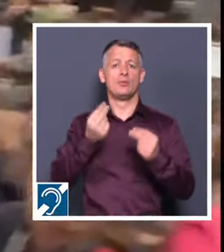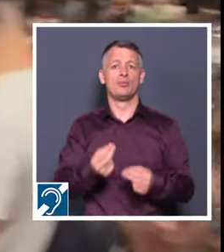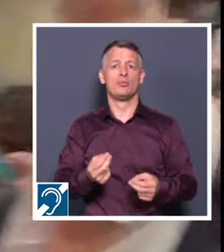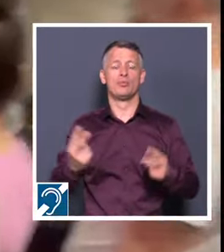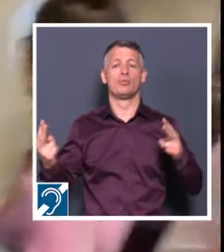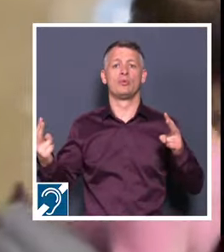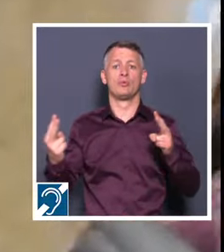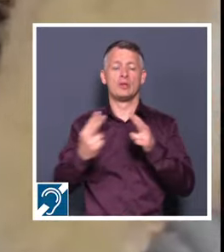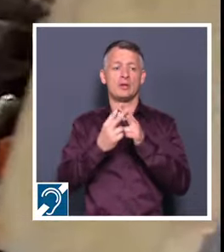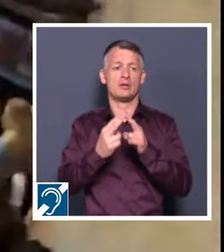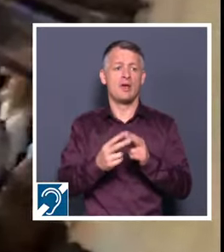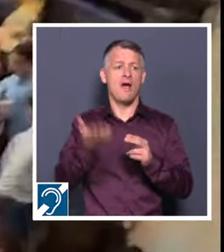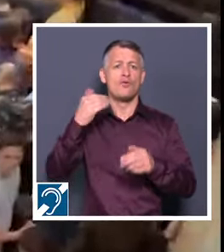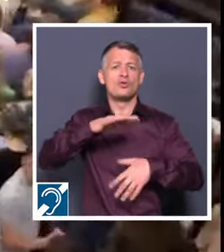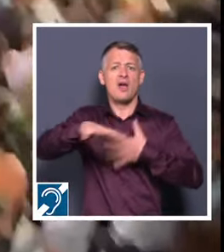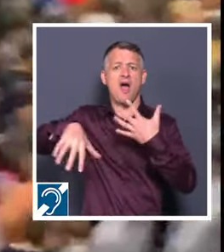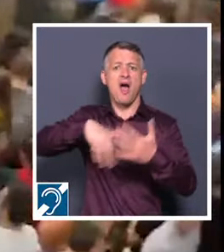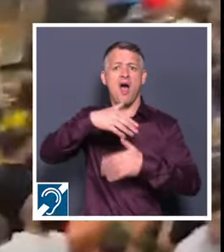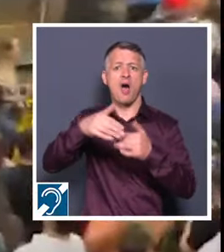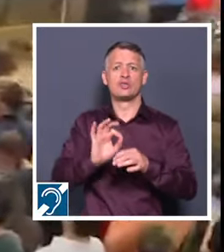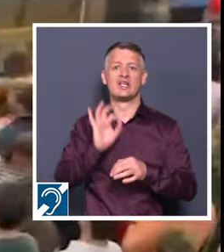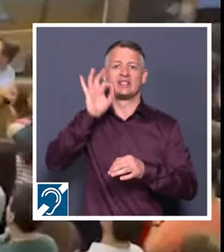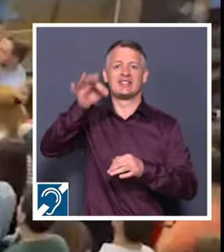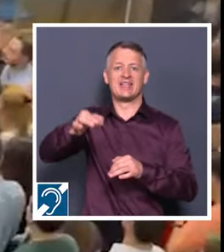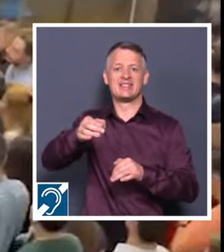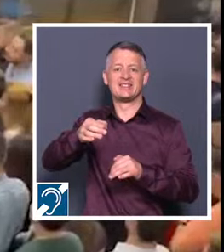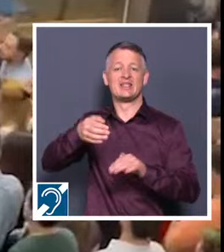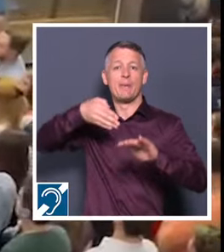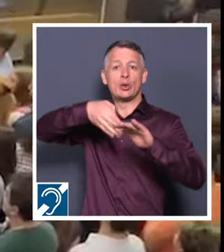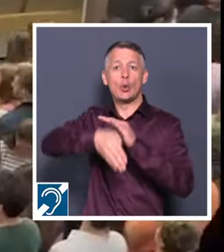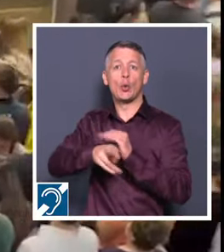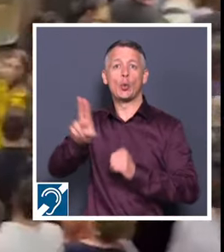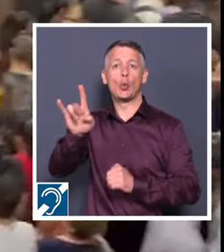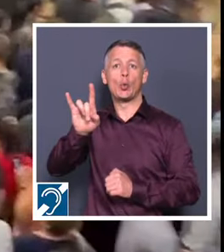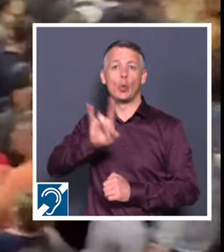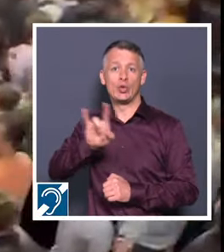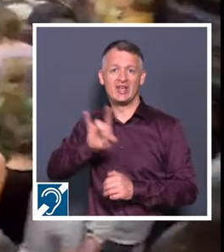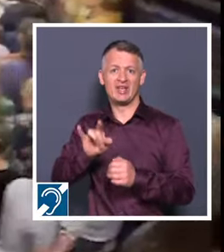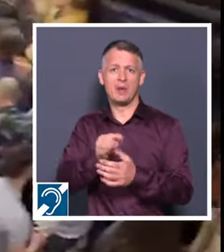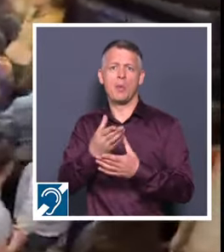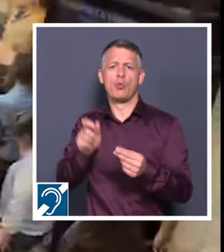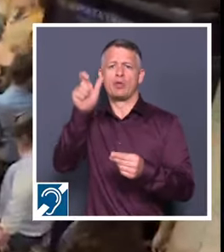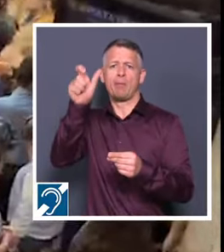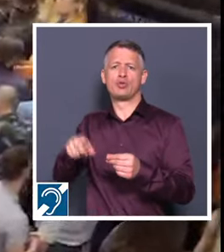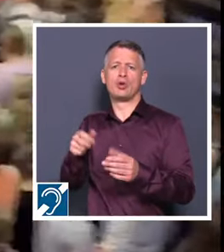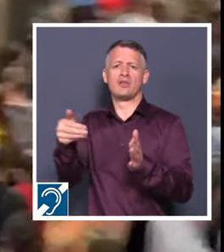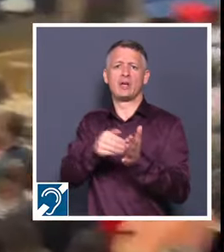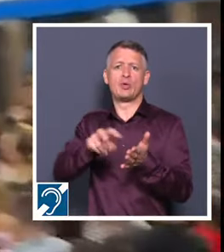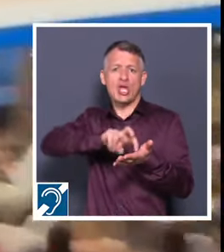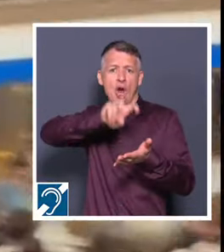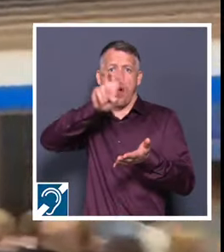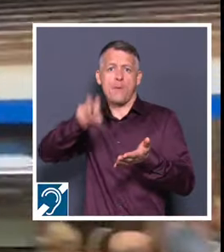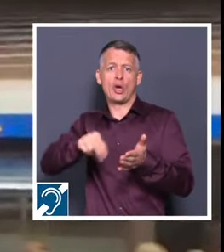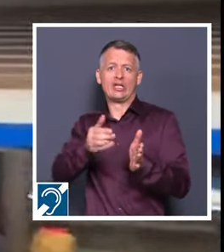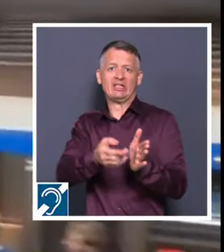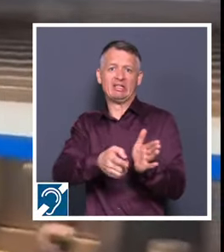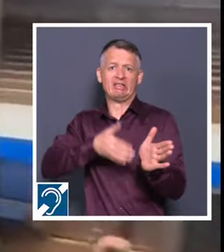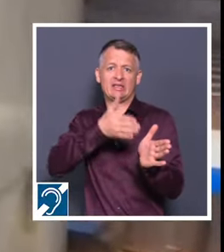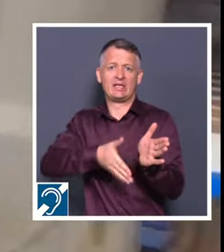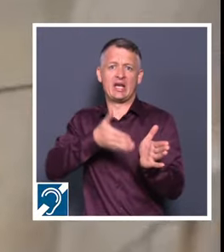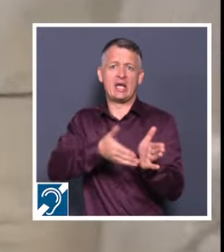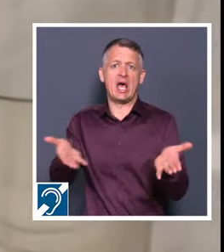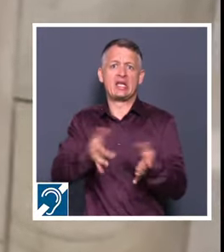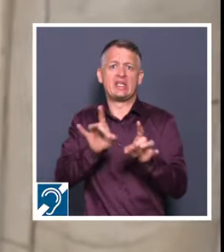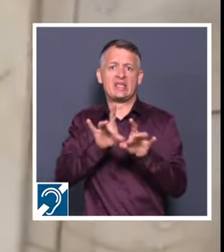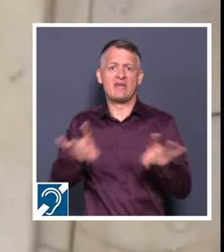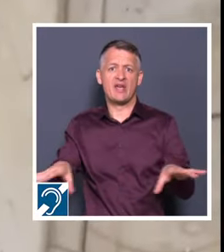fost haos la stația de metro Unirii din centrul capitalei, iar sute de călători au fost nevoiți să coboare dintr-un tren care s-a